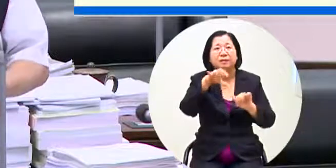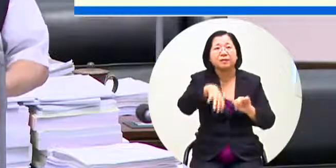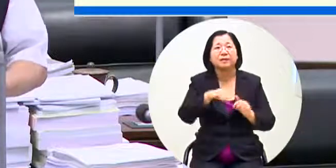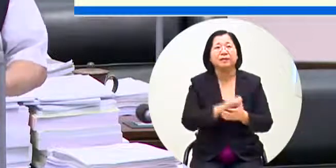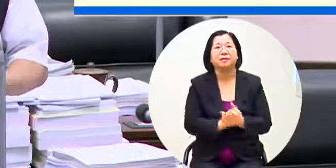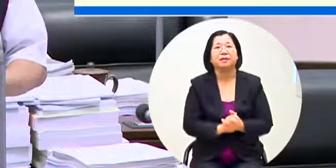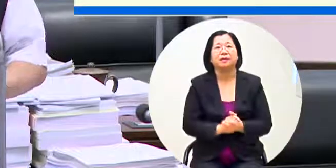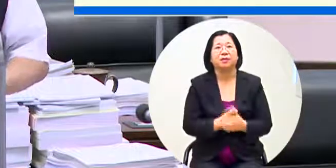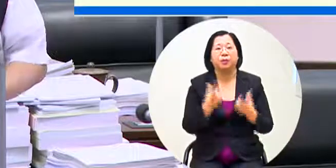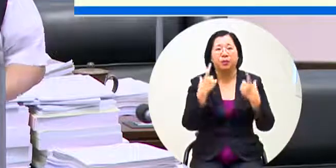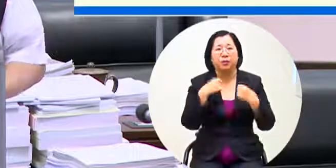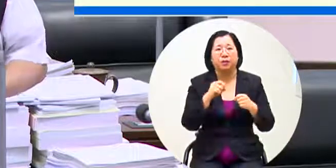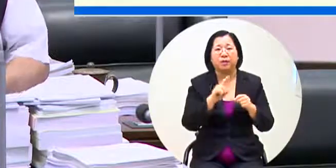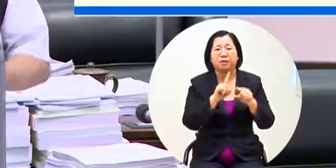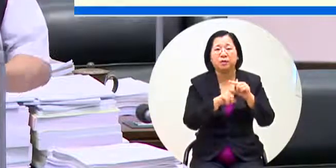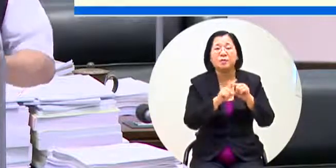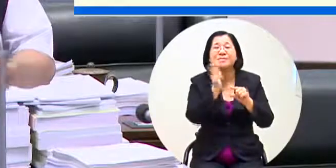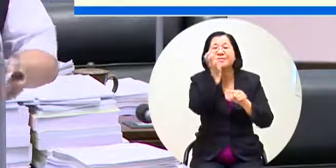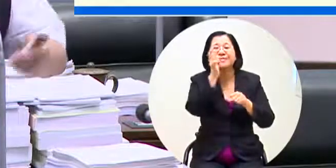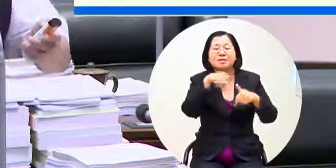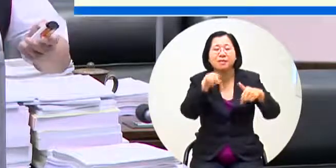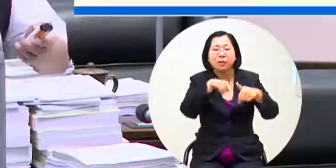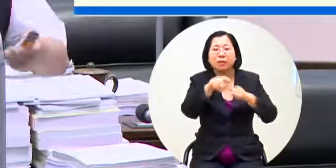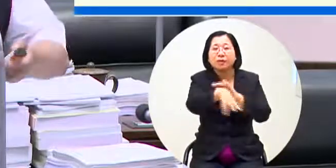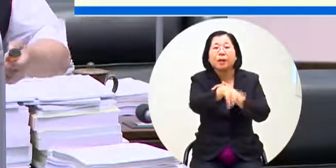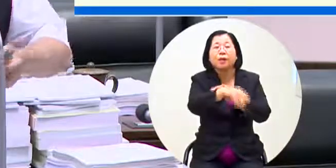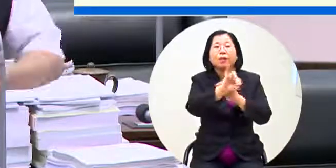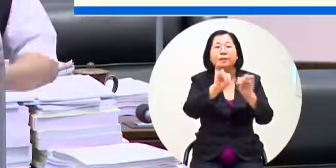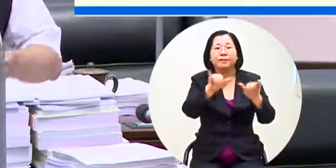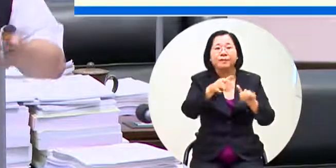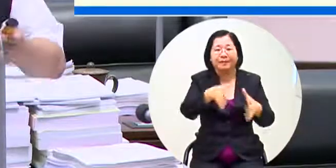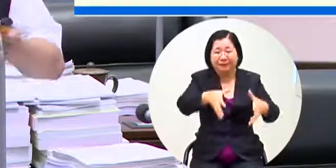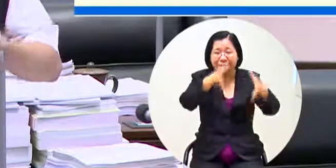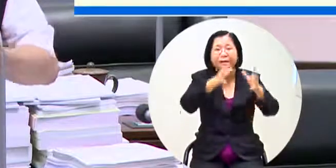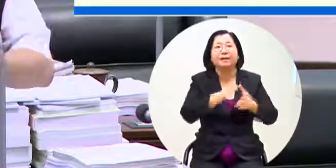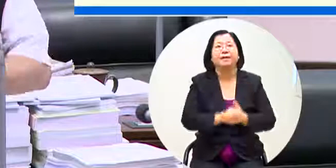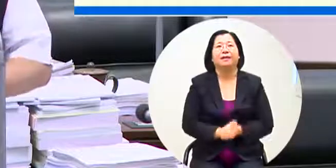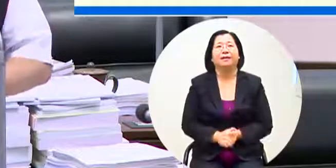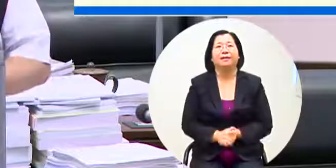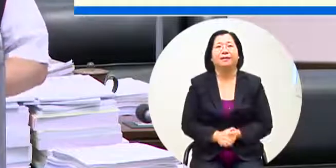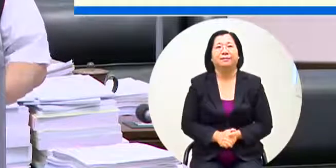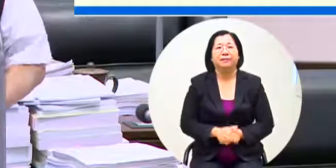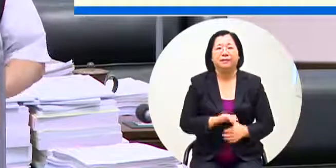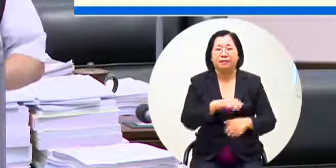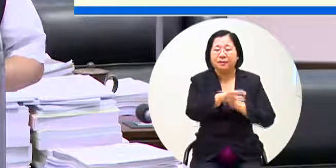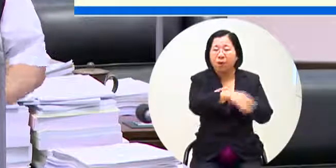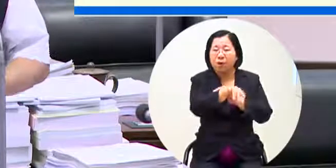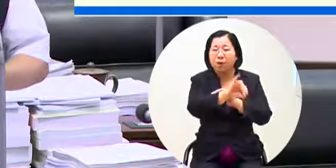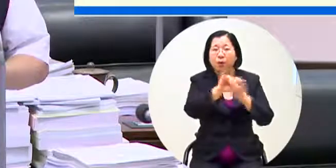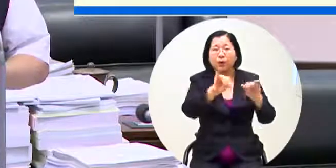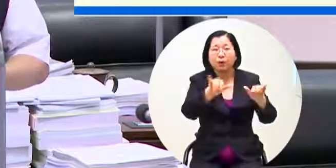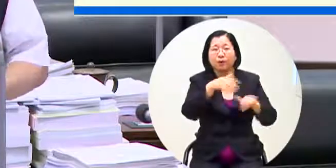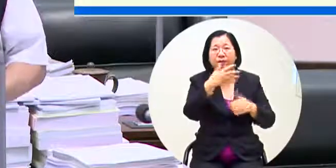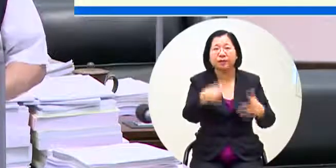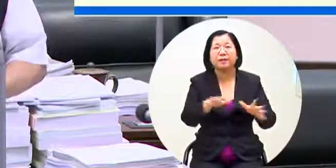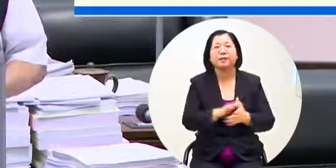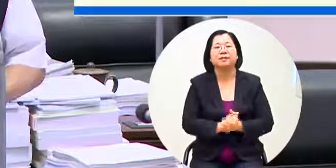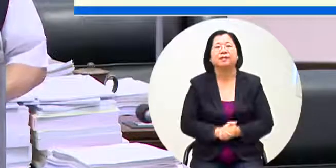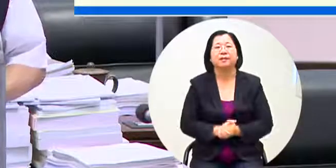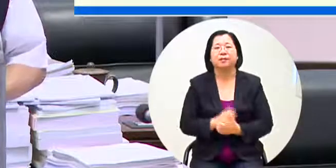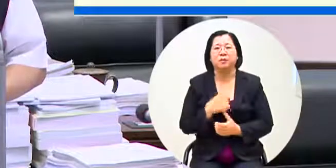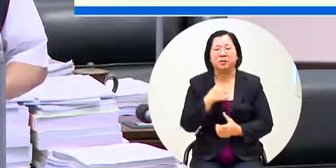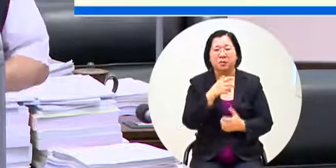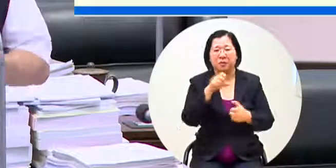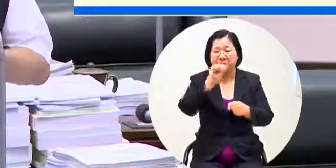块空地起啦吼。但是即马中石化遐拢空地啊，爱搁申请加足侪设备，所以因要谈啊，即、這个